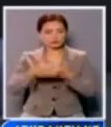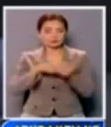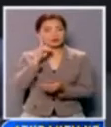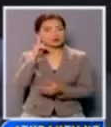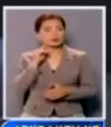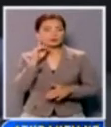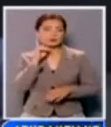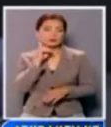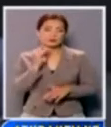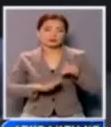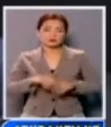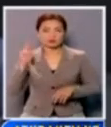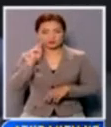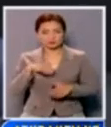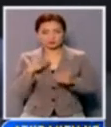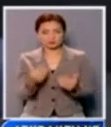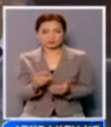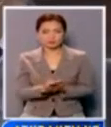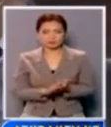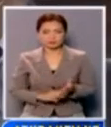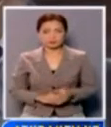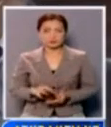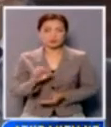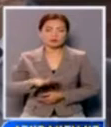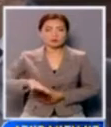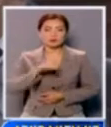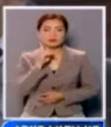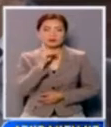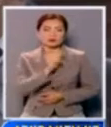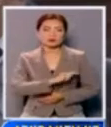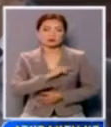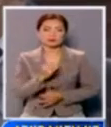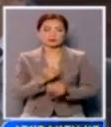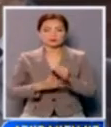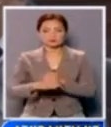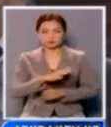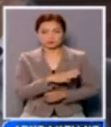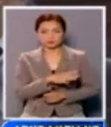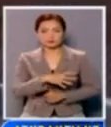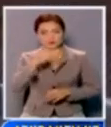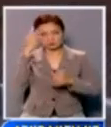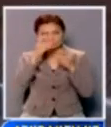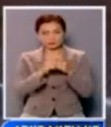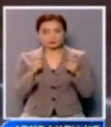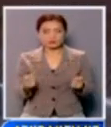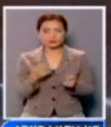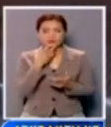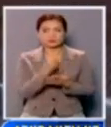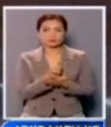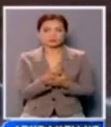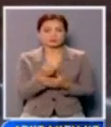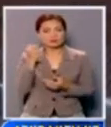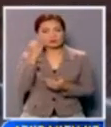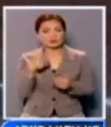болуға дегенді білдіремін саған. Облыс басшысы жастармен емен жарқын әңгімелесіп, ой армандарын біліп, өз кезегінде